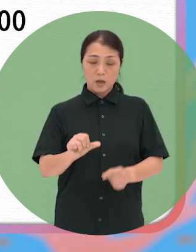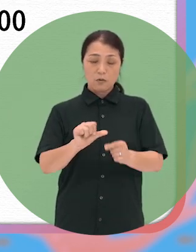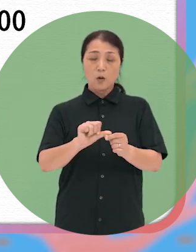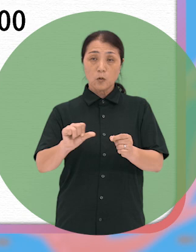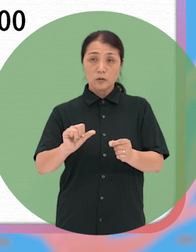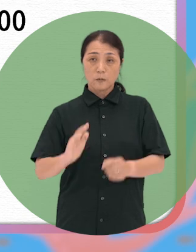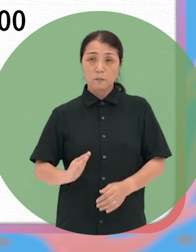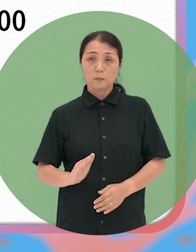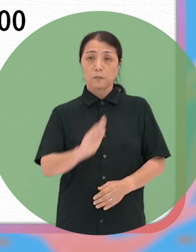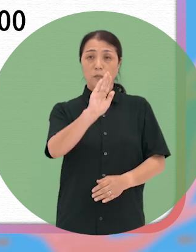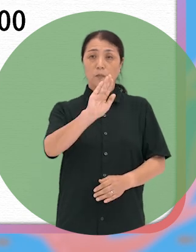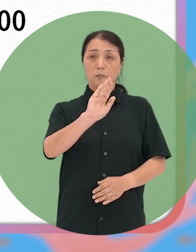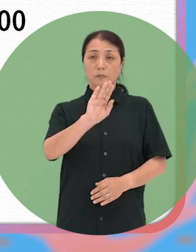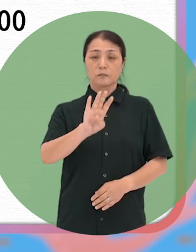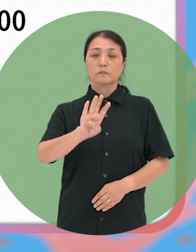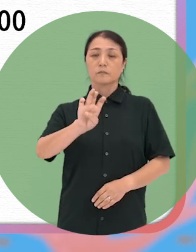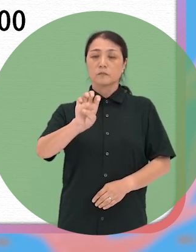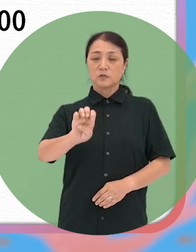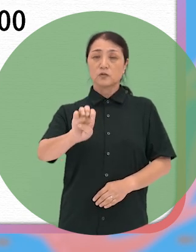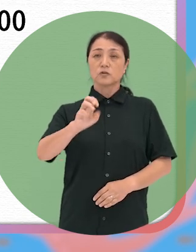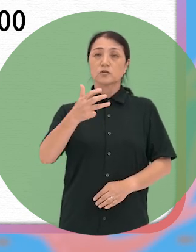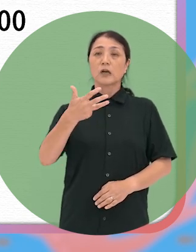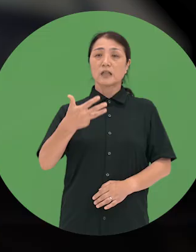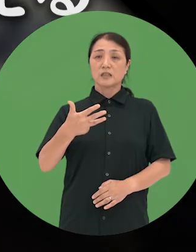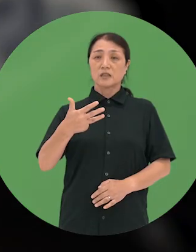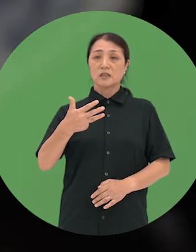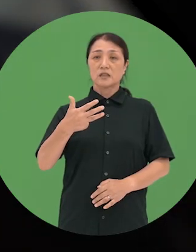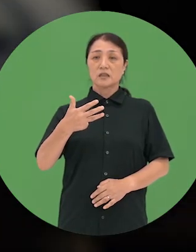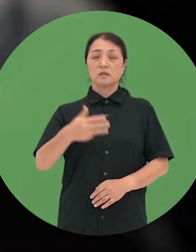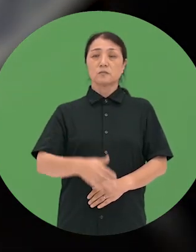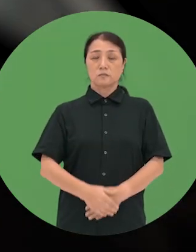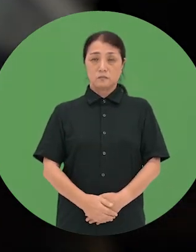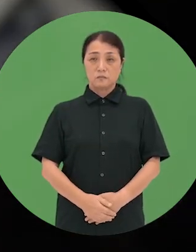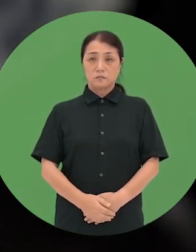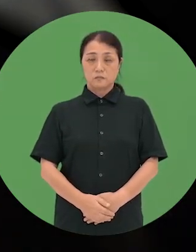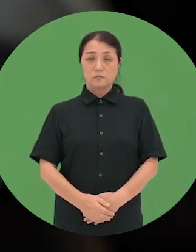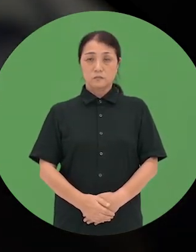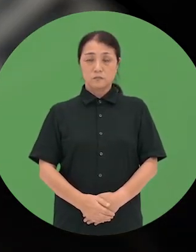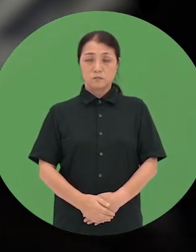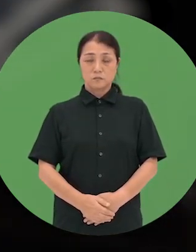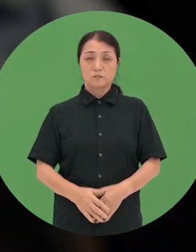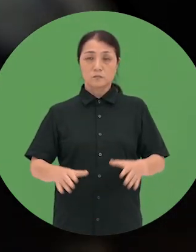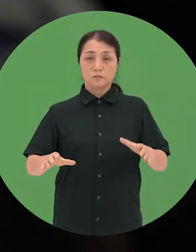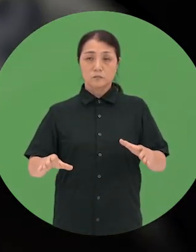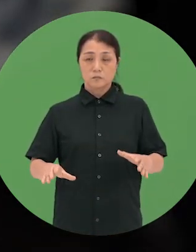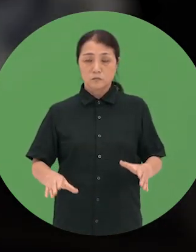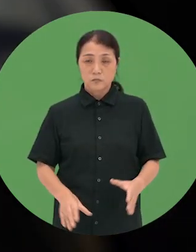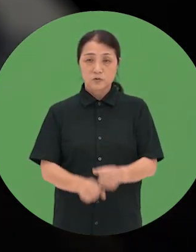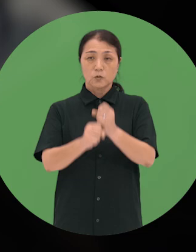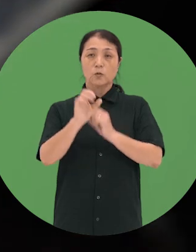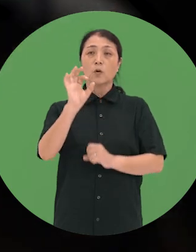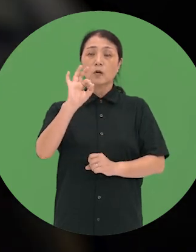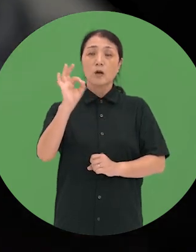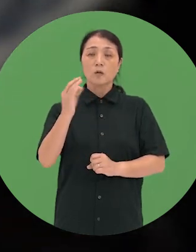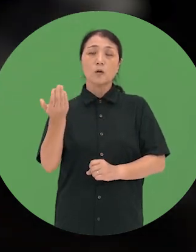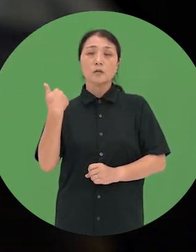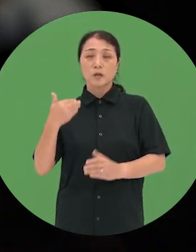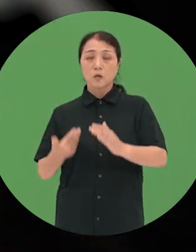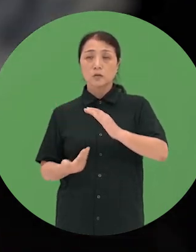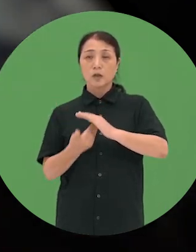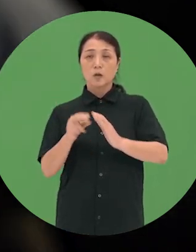気に48件にも増えているさ。 被害総額も過去最高の2億円を超えました